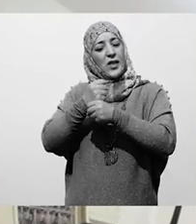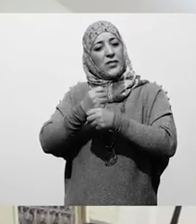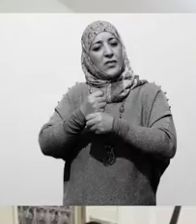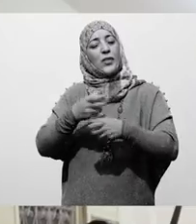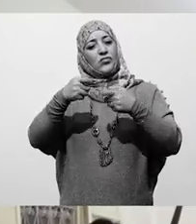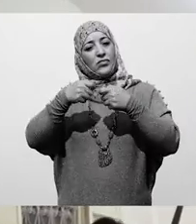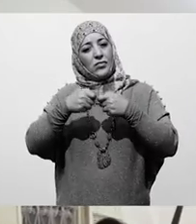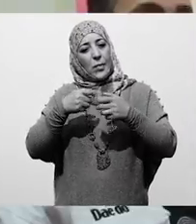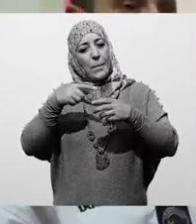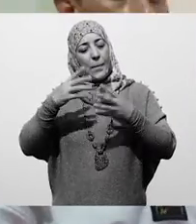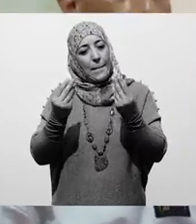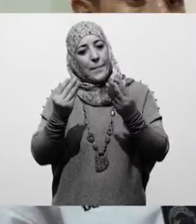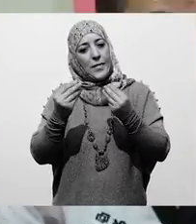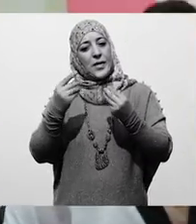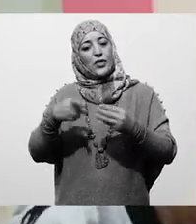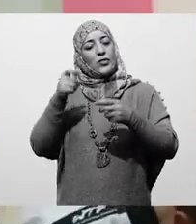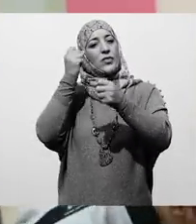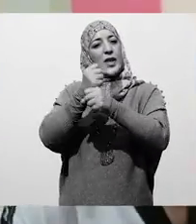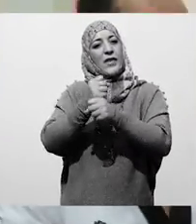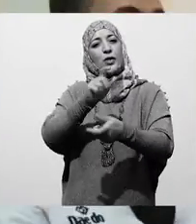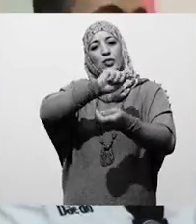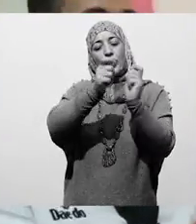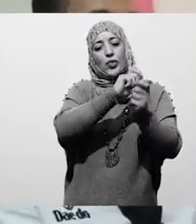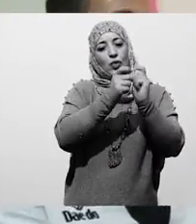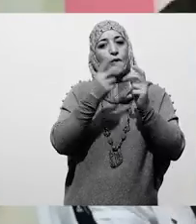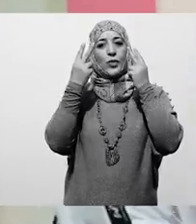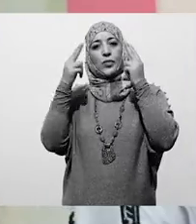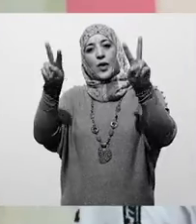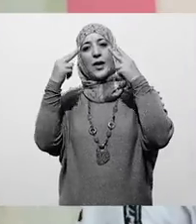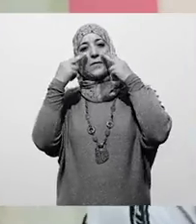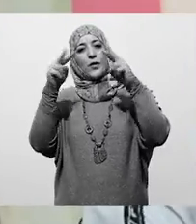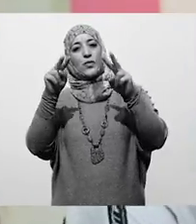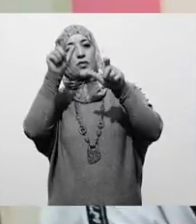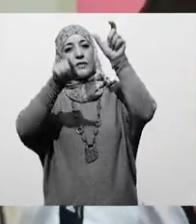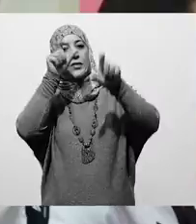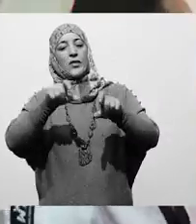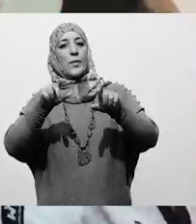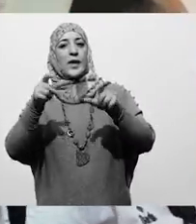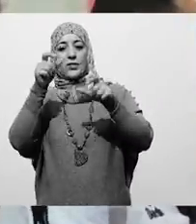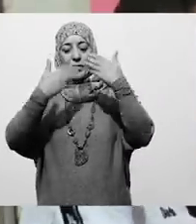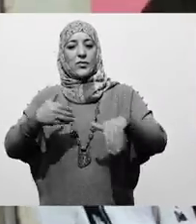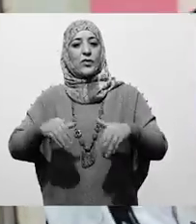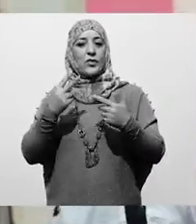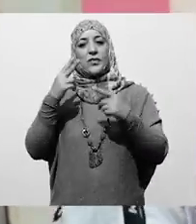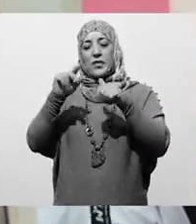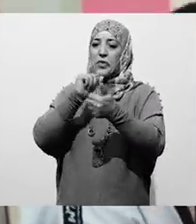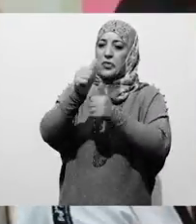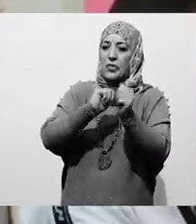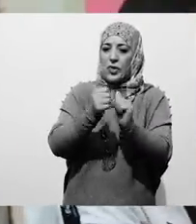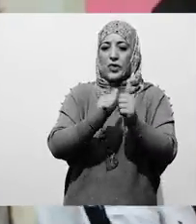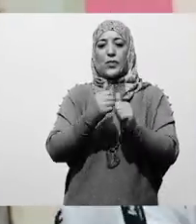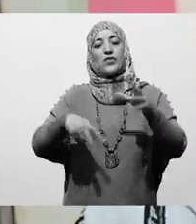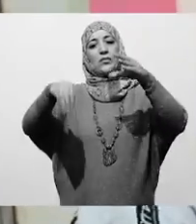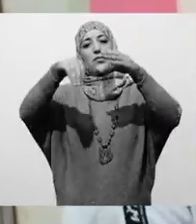vrai qu'on ne travaille pas trop sur le plaidoyer, mais on travaille sur le changement de la vision de l'autre envers ces